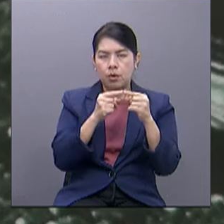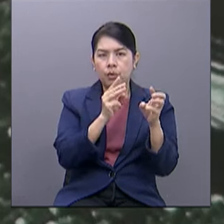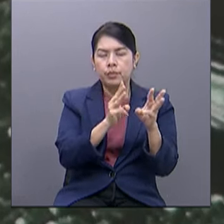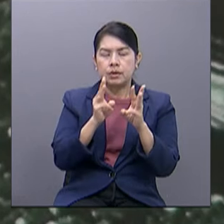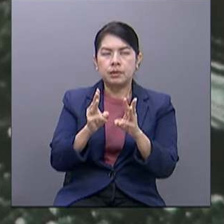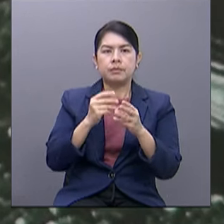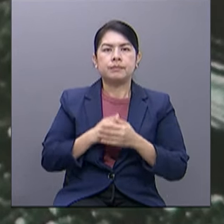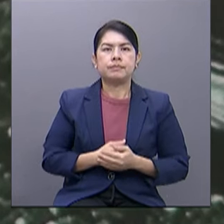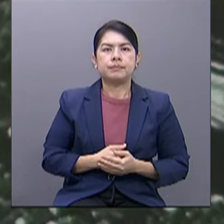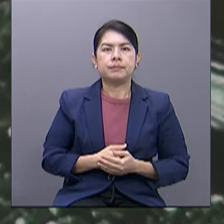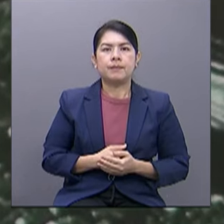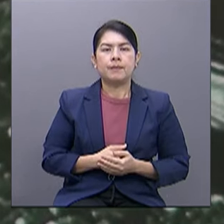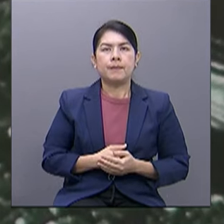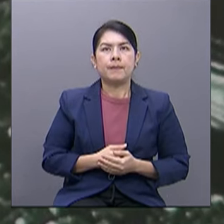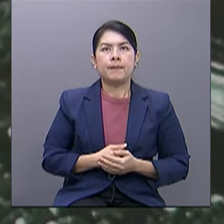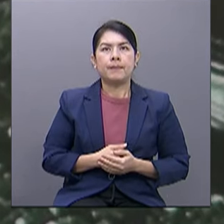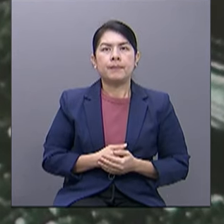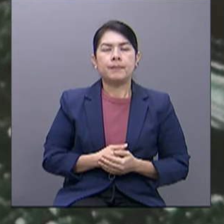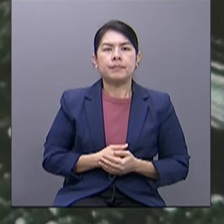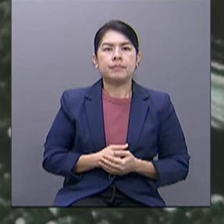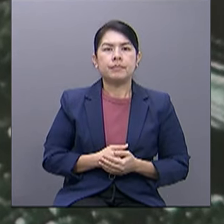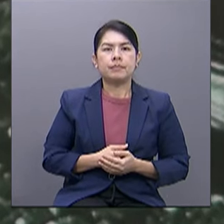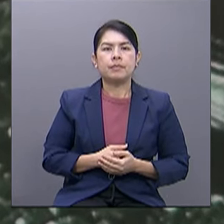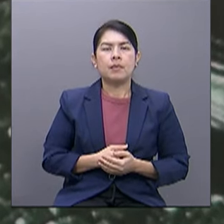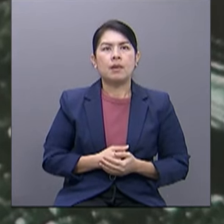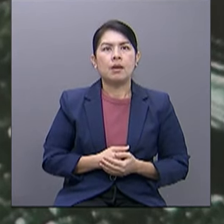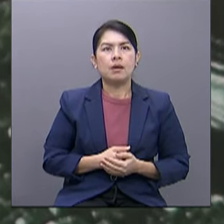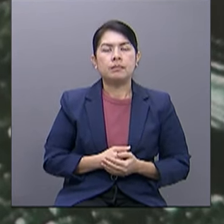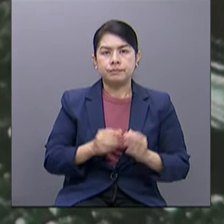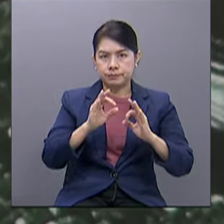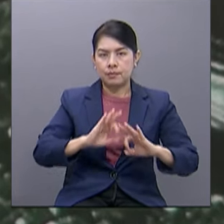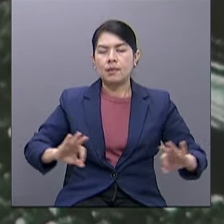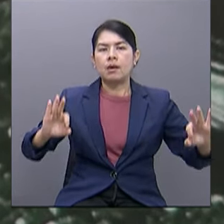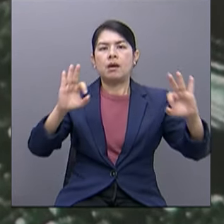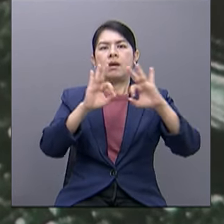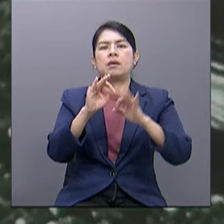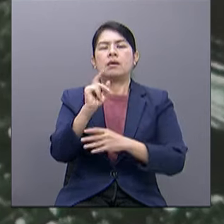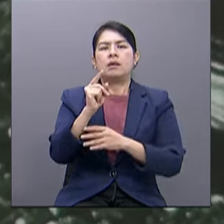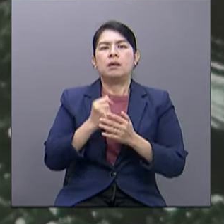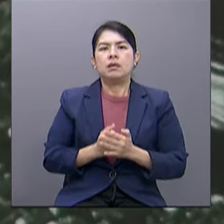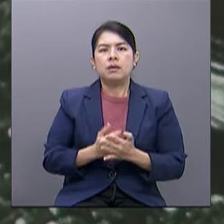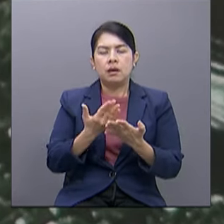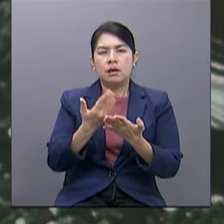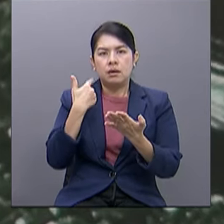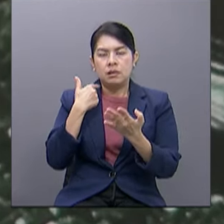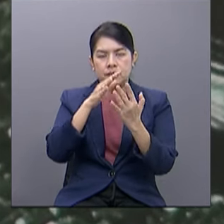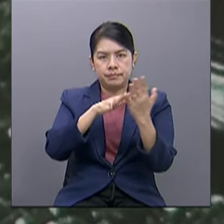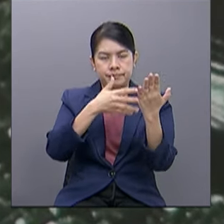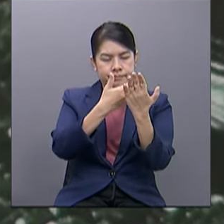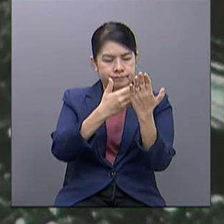ก็ส่วนหนึ่งนะครับ เพื่อที่จะให้ในระดับนโยบายเนี่ย